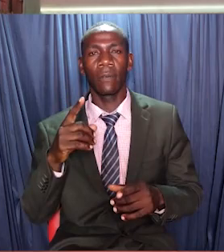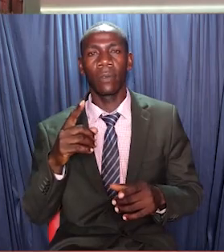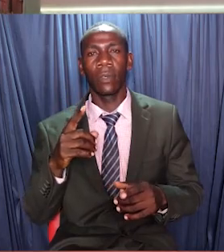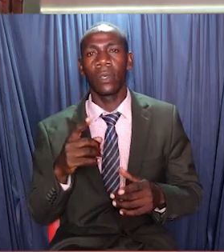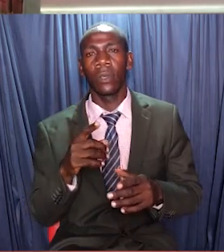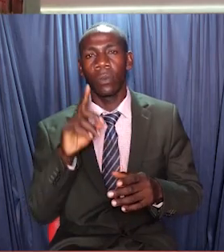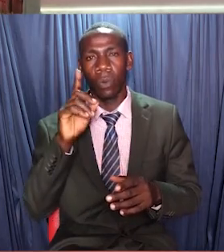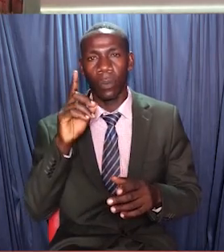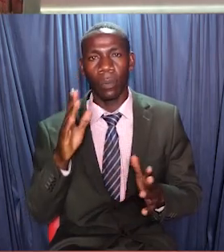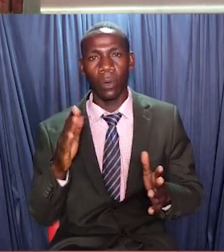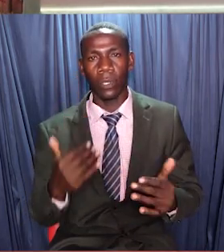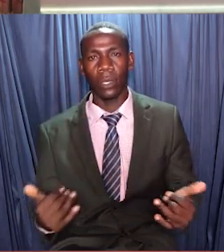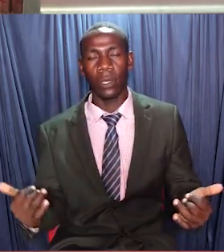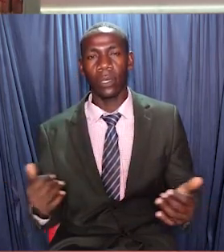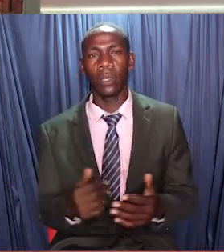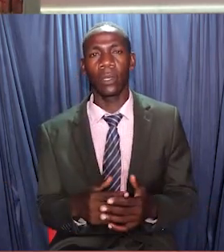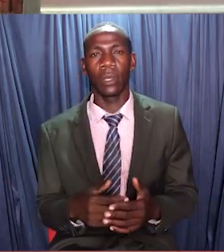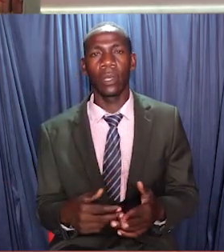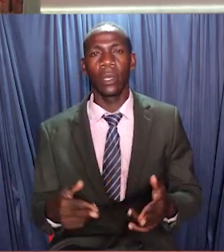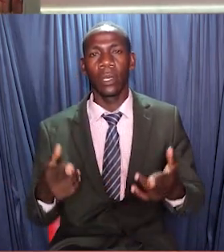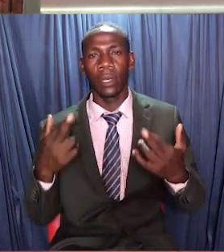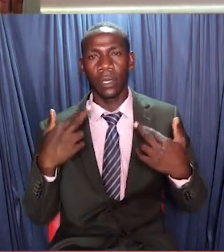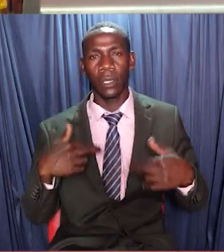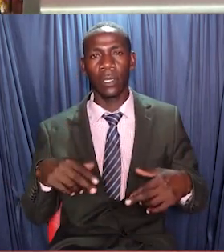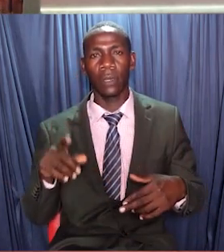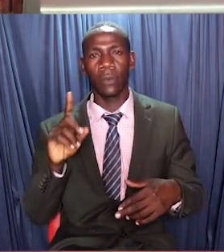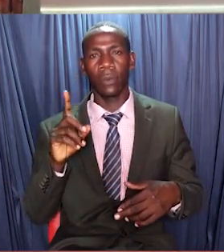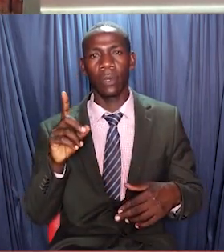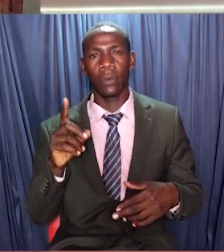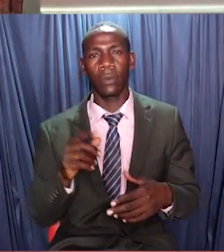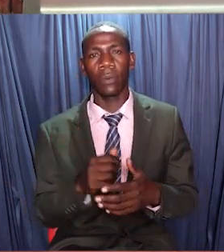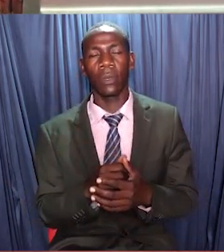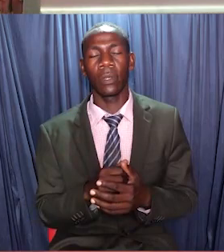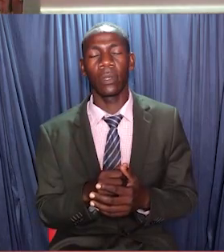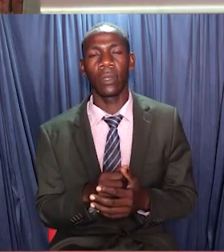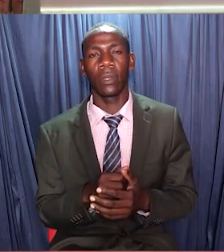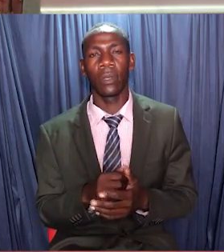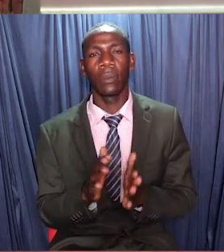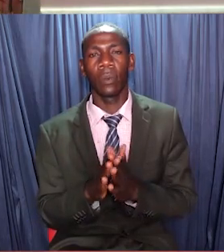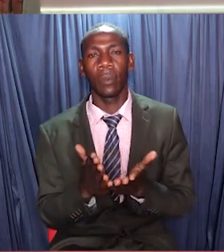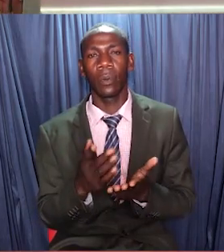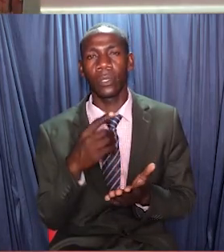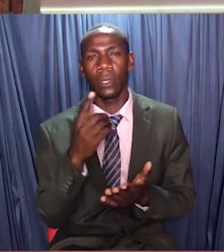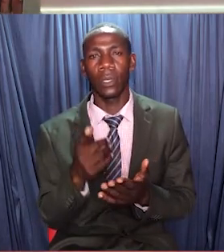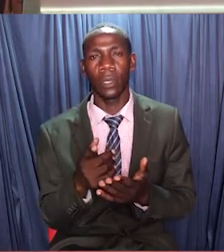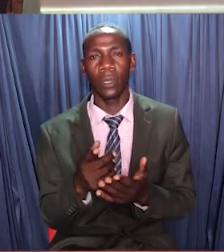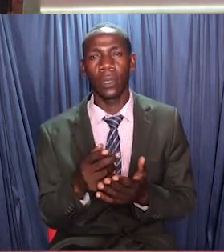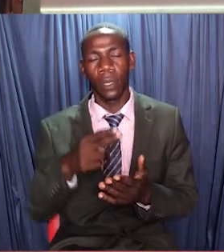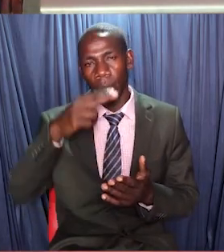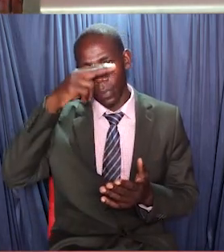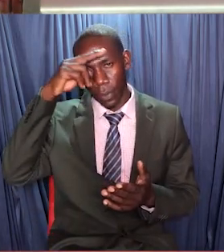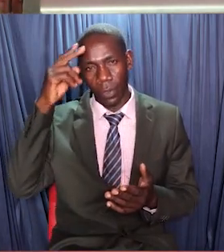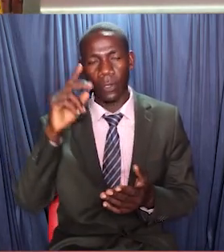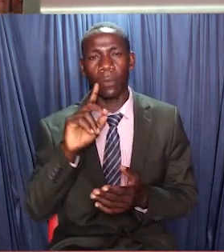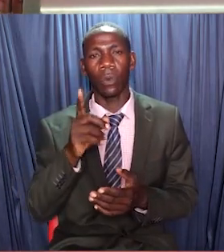mwana uliyeonyeka. Be a child who receive the warning. Uwe mwana uliyekubali maonyo. Be a child who embrace the warnings. Nipo kinasema. That's what it says. Kwa ajili ya